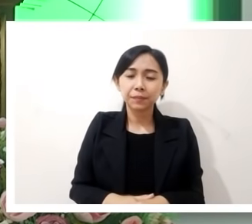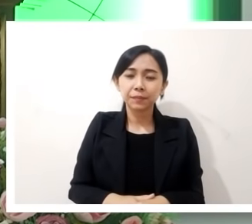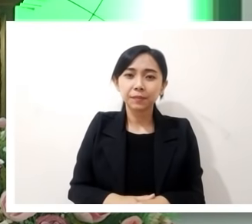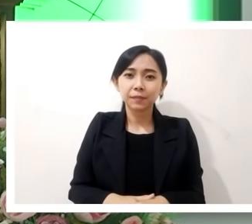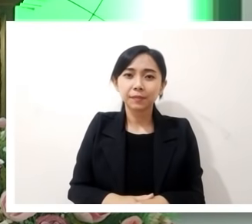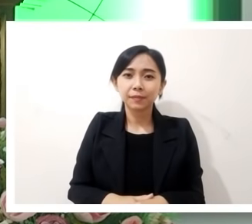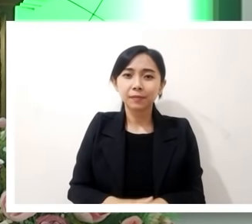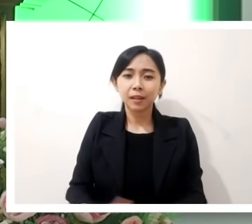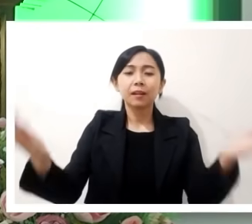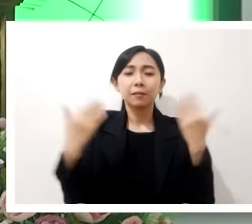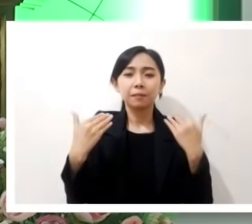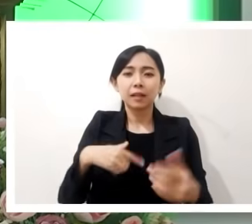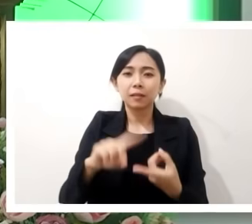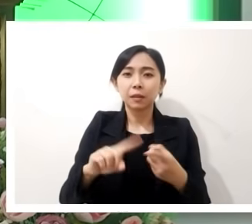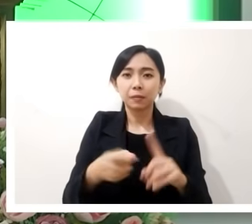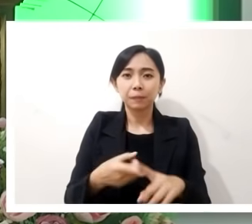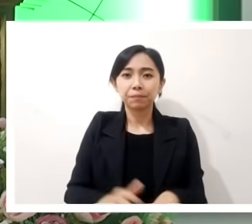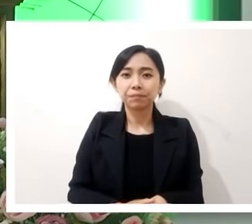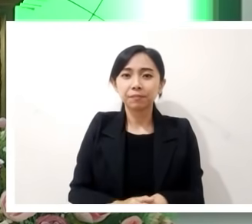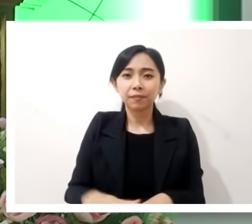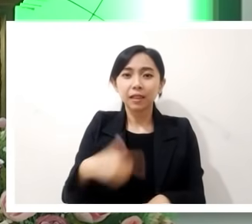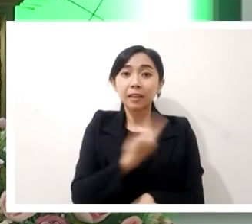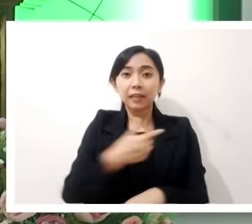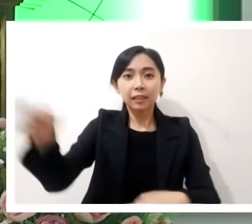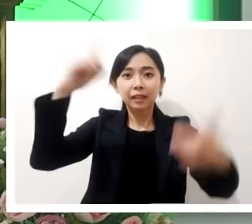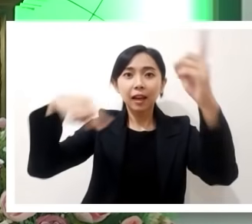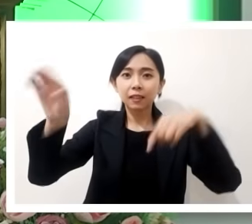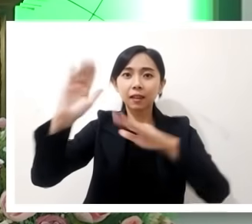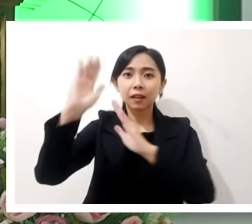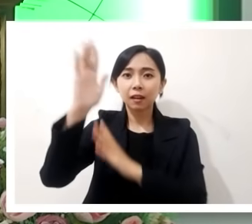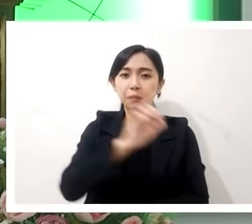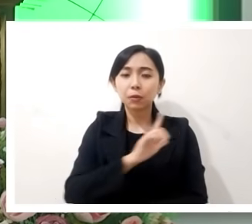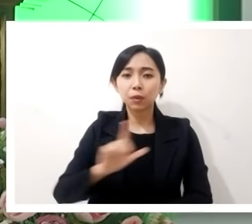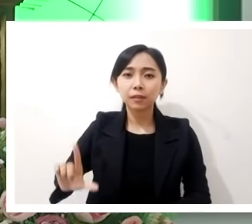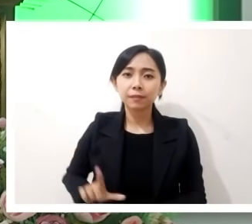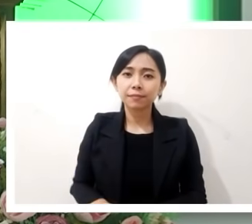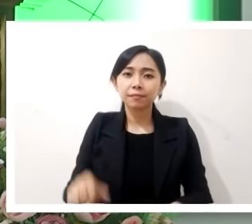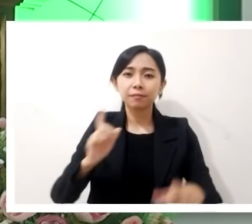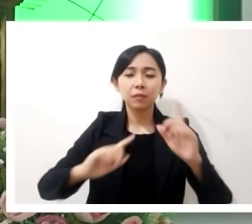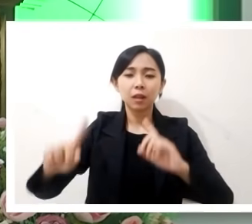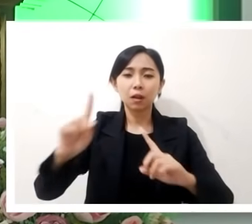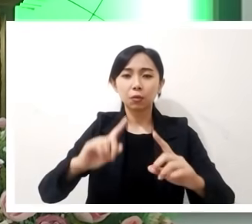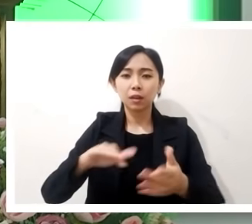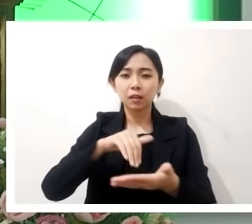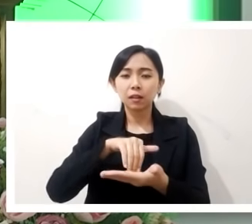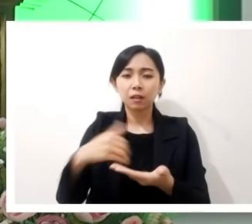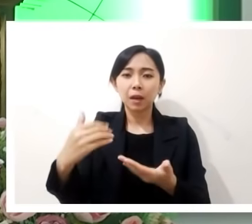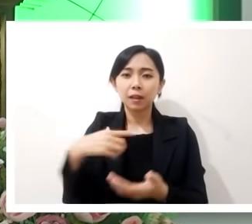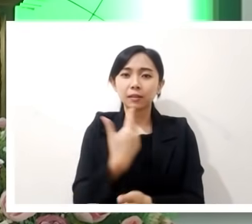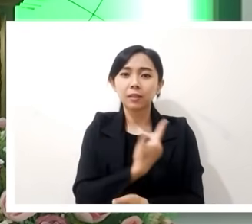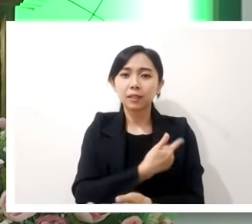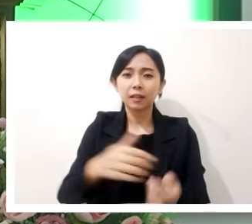Marilah saudara, marilah kita datang ke hadapan Tuhan mengakui kelemahan kita di